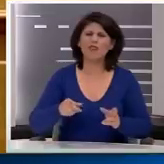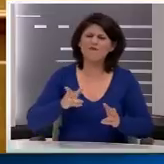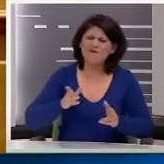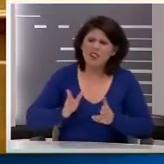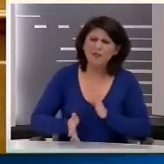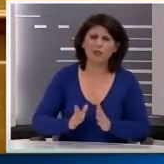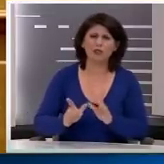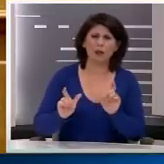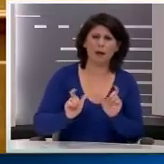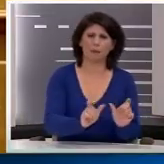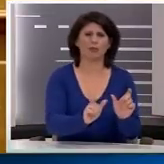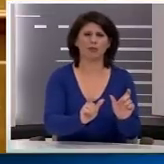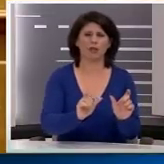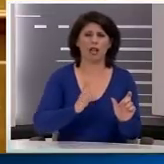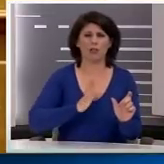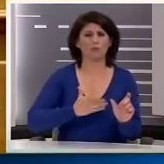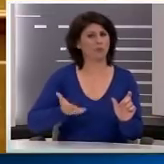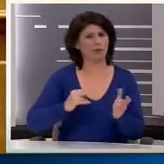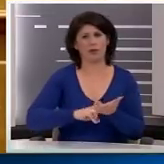βαρβαρότητα του αποκλεισμού των ανασφάλιστων ανθρώπων.